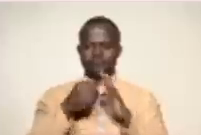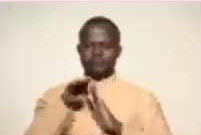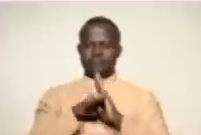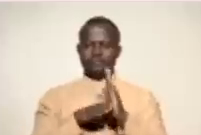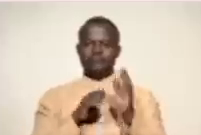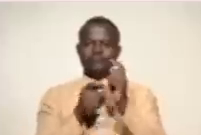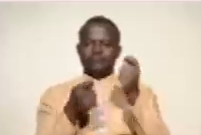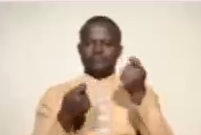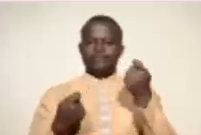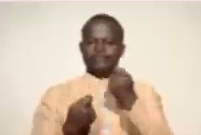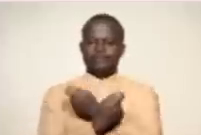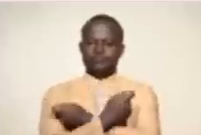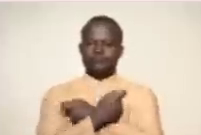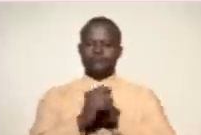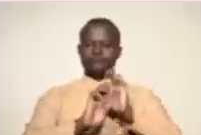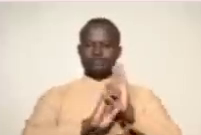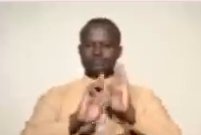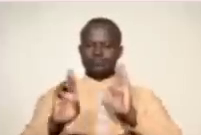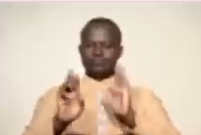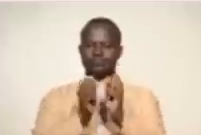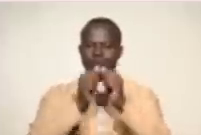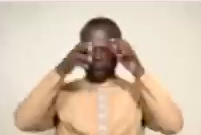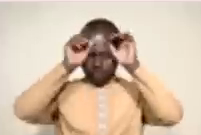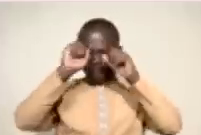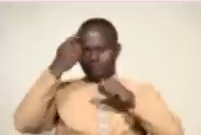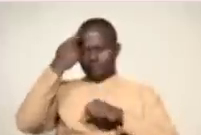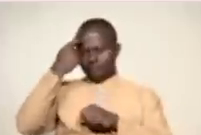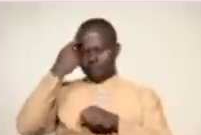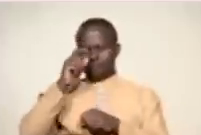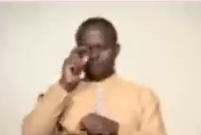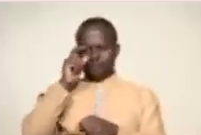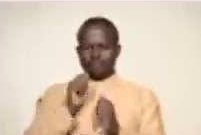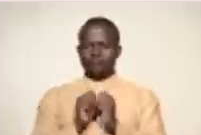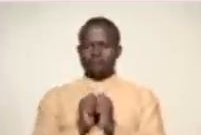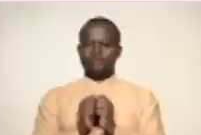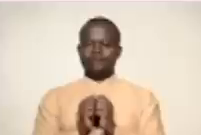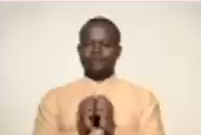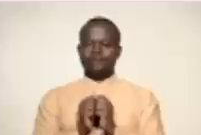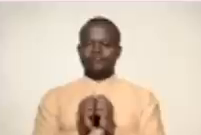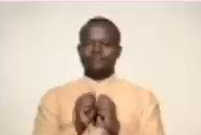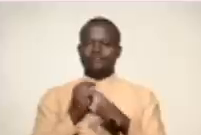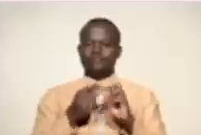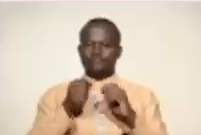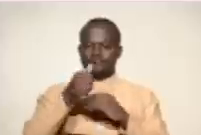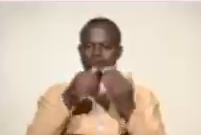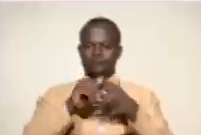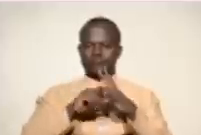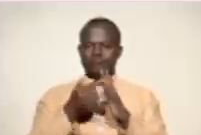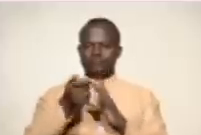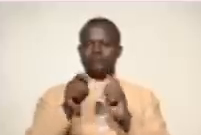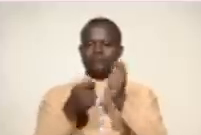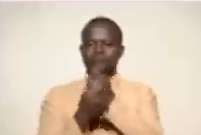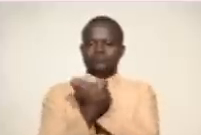gahunda y'amavugurura ihagarariwe na Perezida wa Repubulika Paul Kagame ari nawe watangije